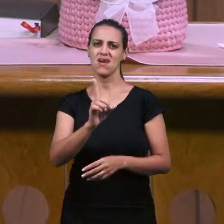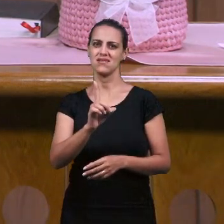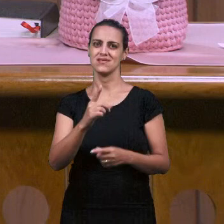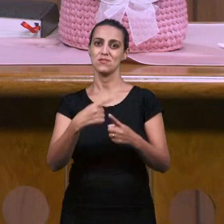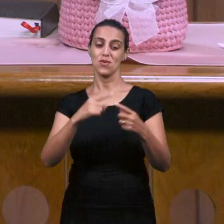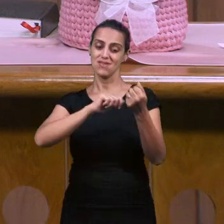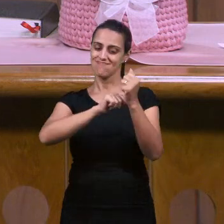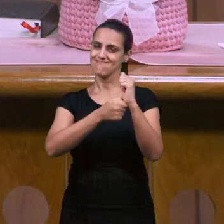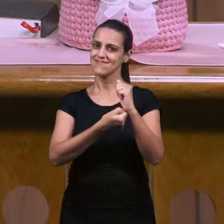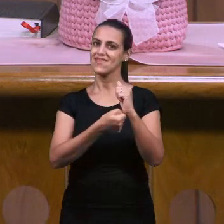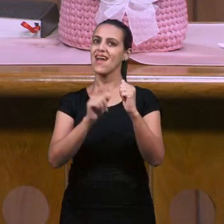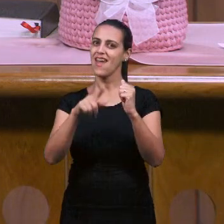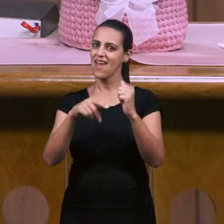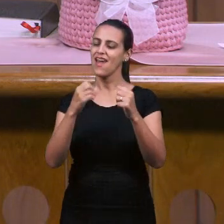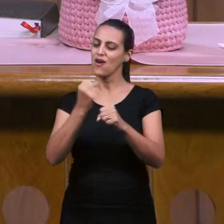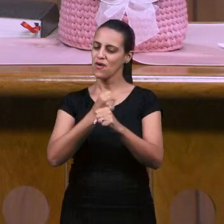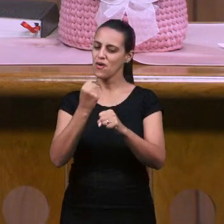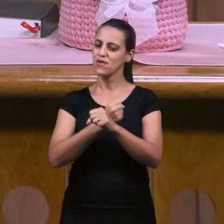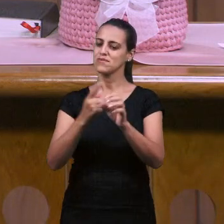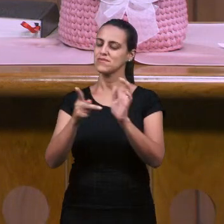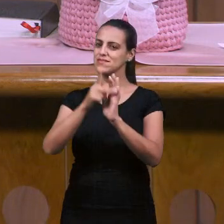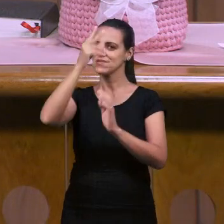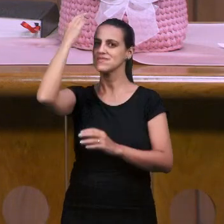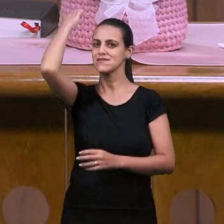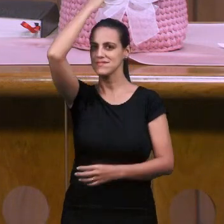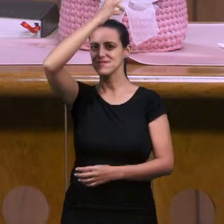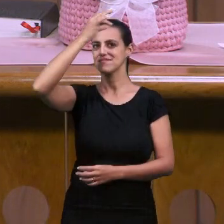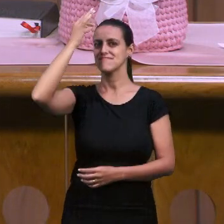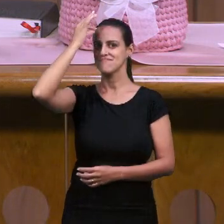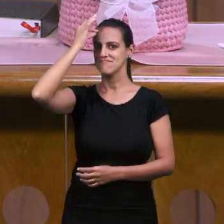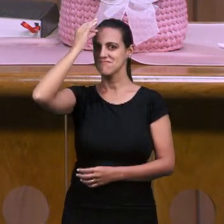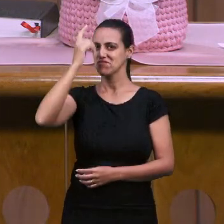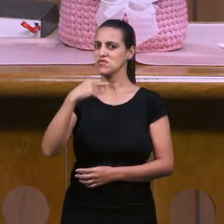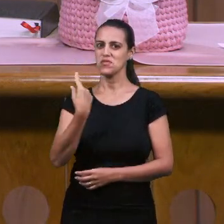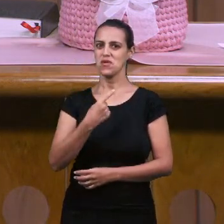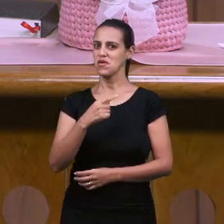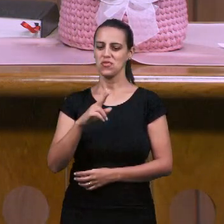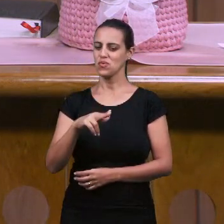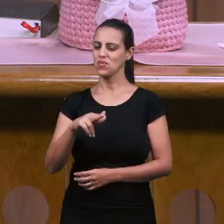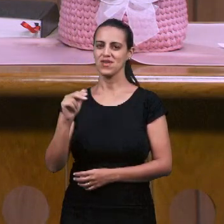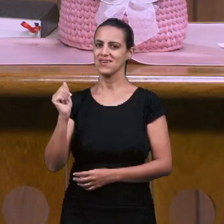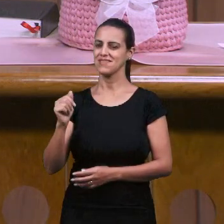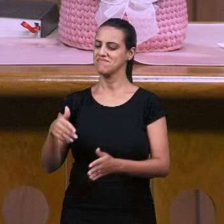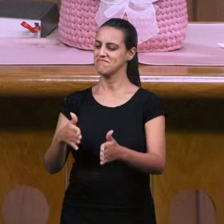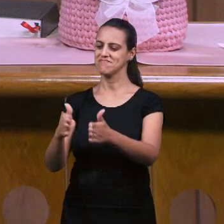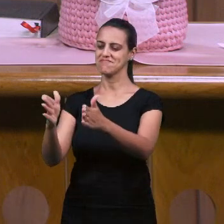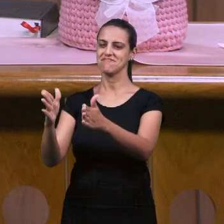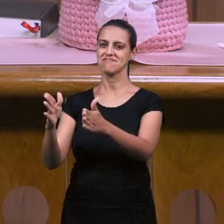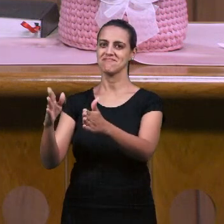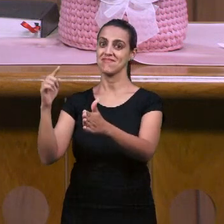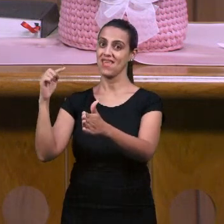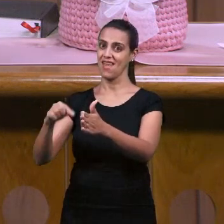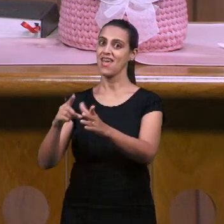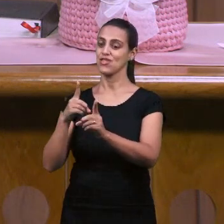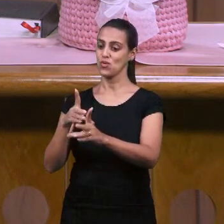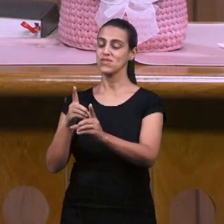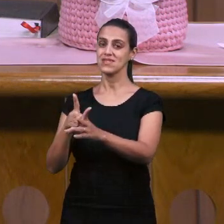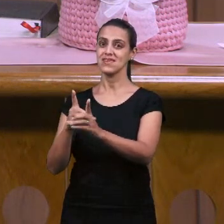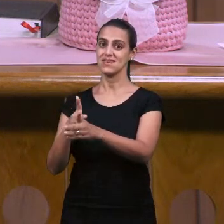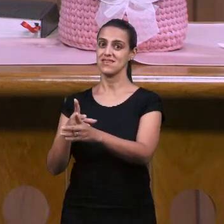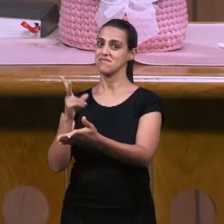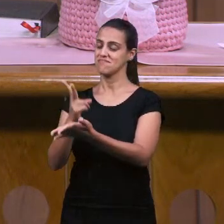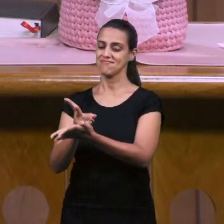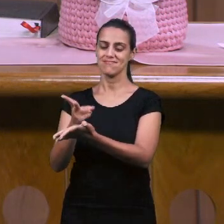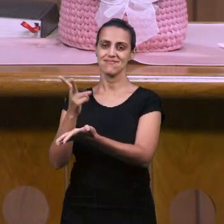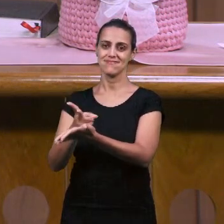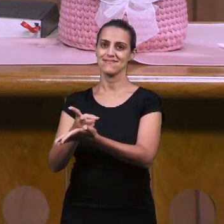l'esprit, c'est celle-là. Nous sommes en train de vivre en passant par un chemin que nous n'avons jamais passé. Il existe une doctrine qui n'a jamais